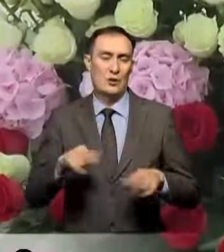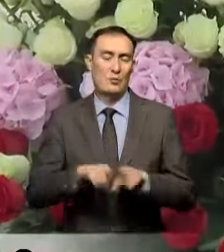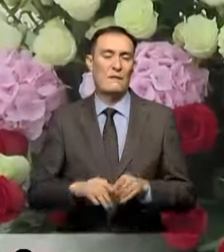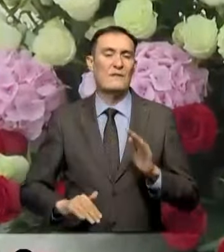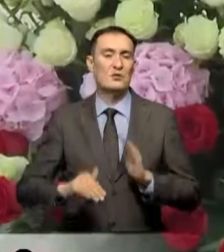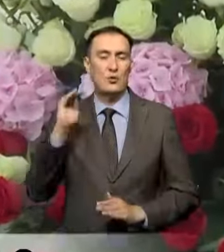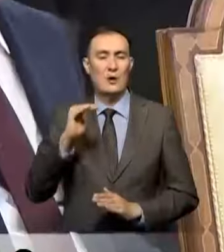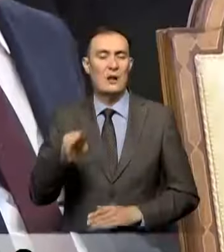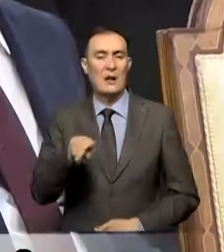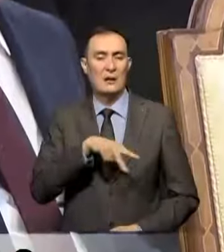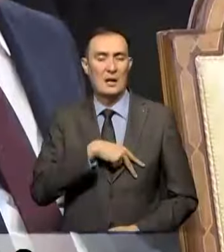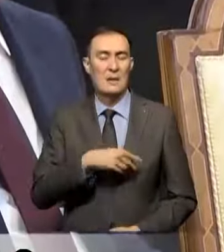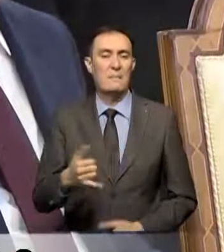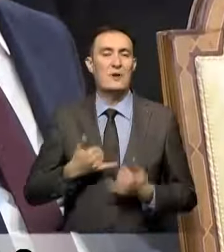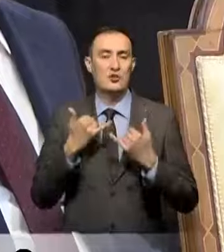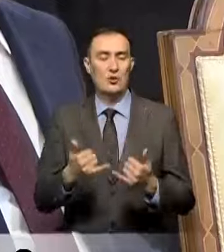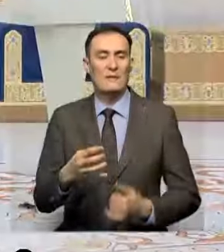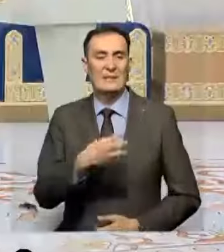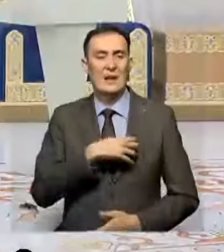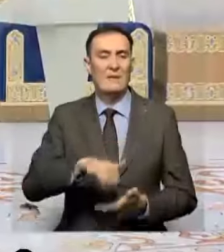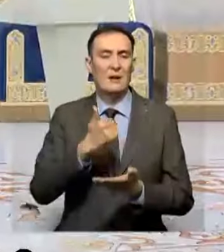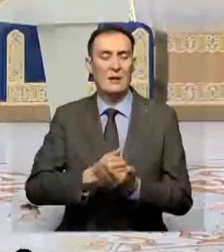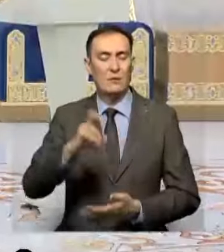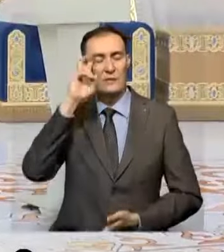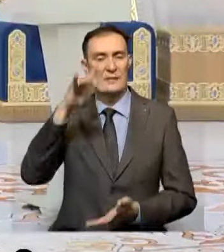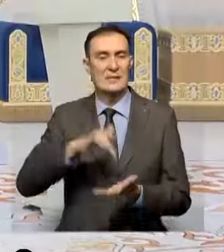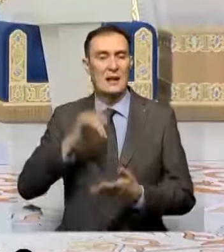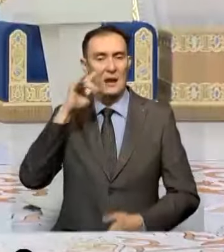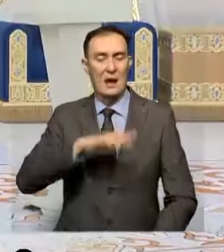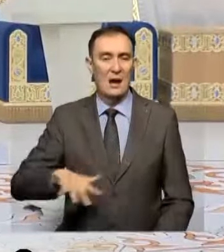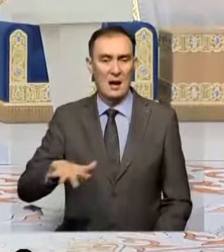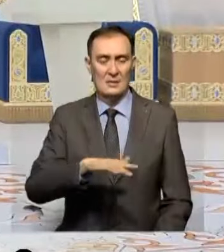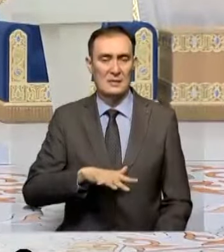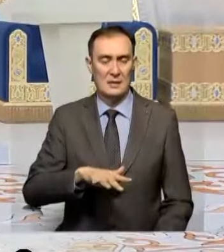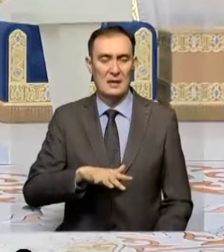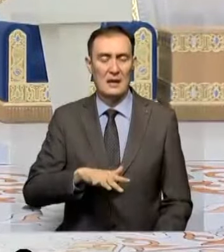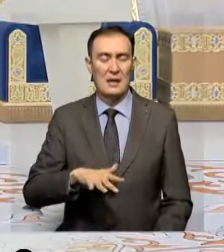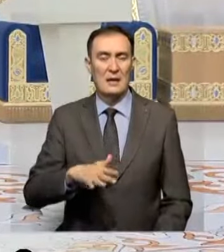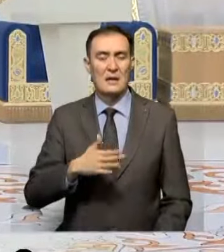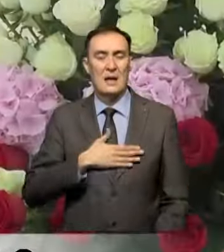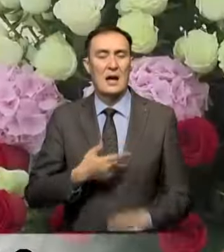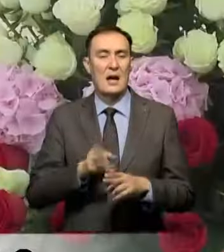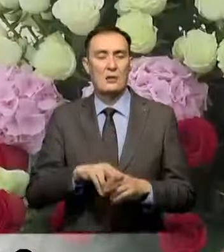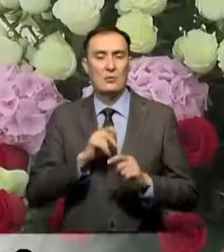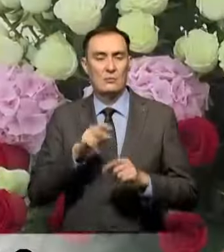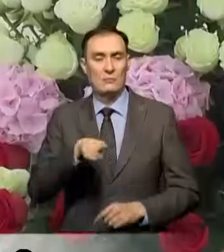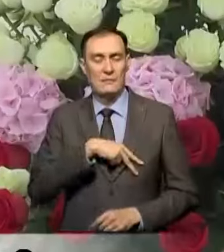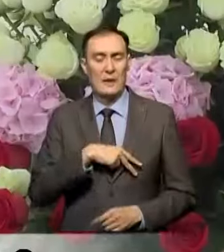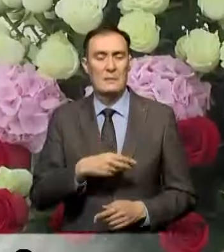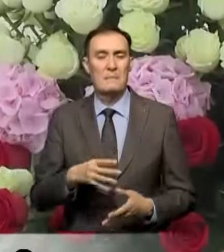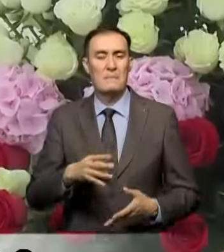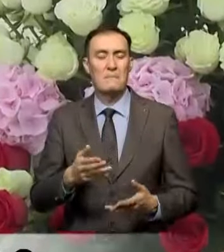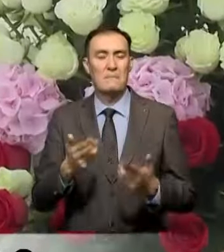высокой награды почетного знака глав государств Центральной Азии. Воспринимаю это как признание